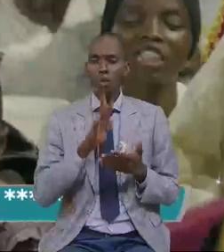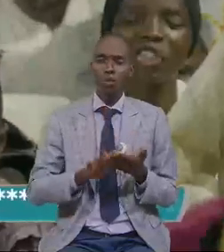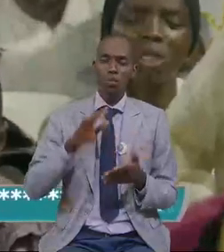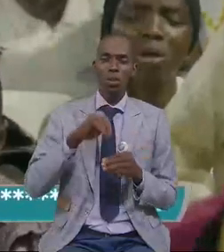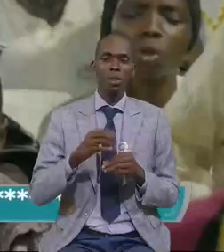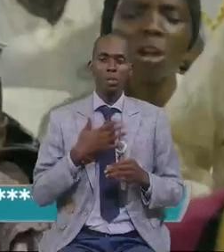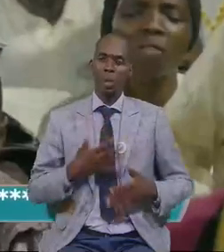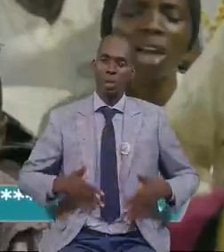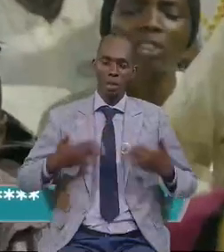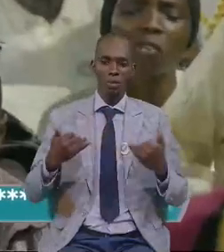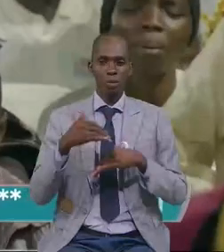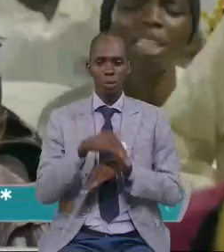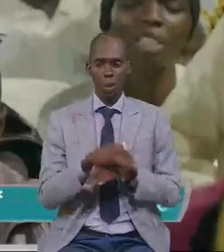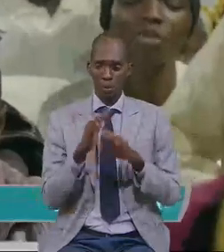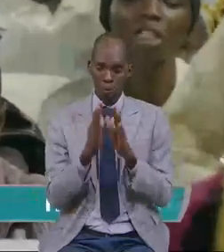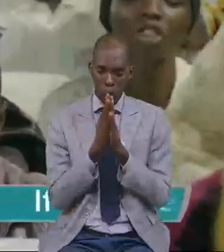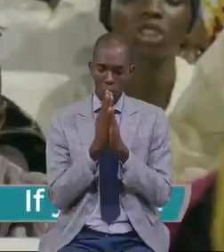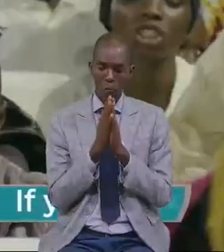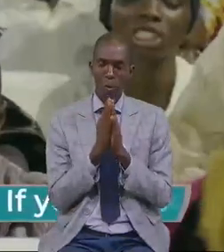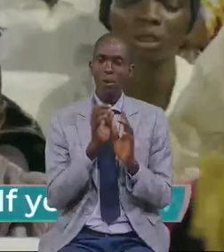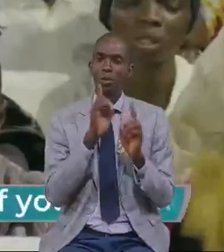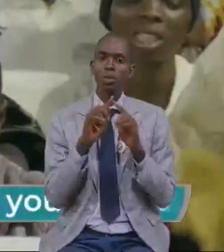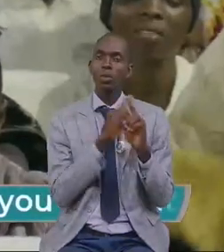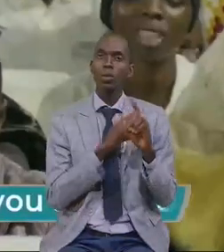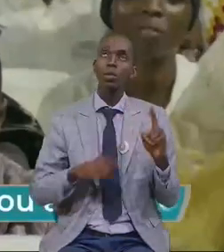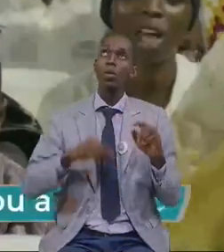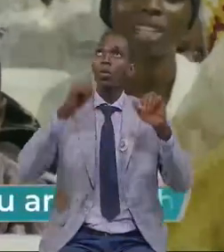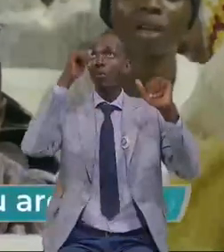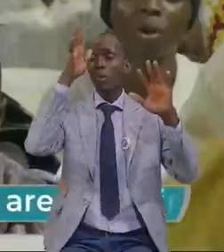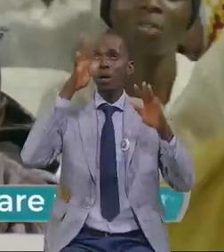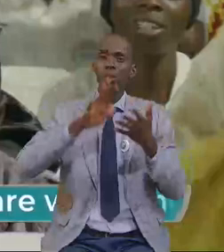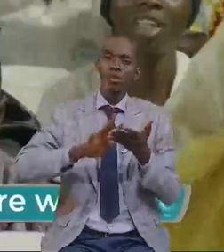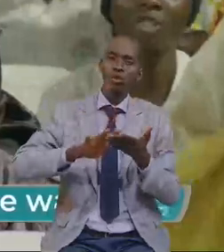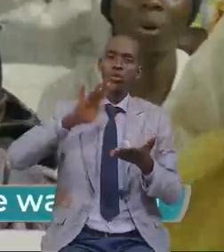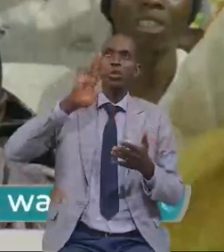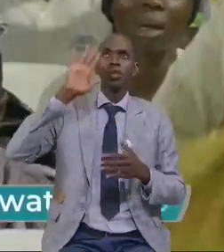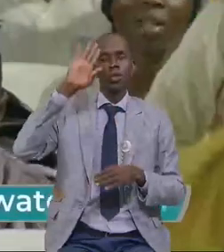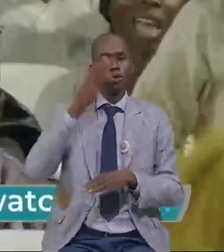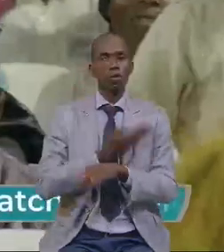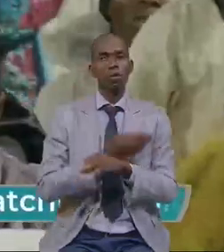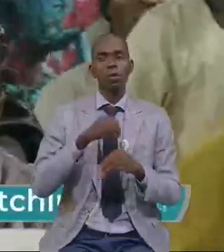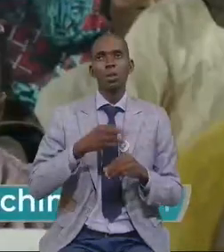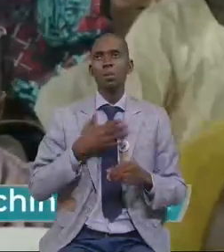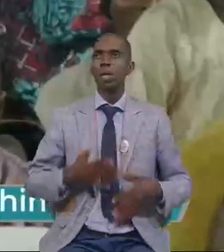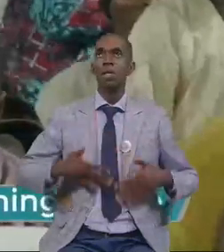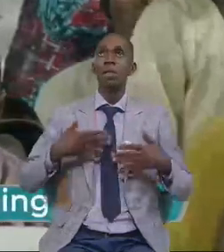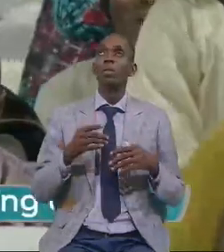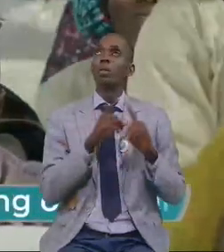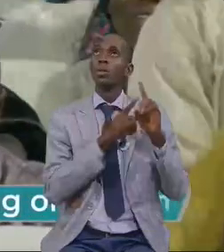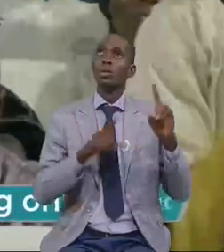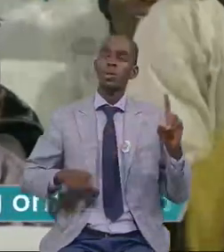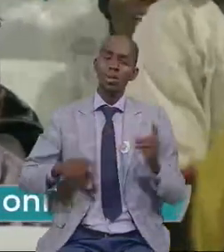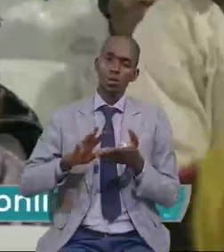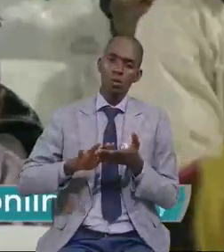ce soir. Père, glorifie ton Fils. Seigneur, glorifie Jésus dans ma